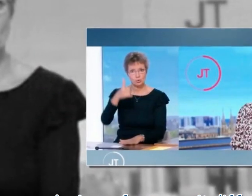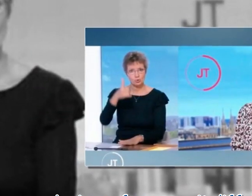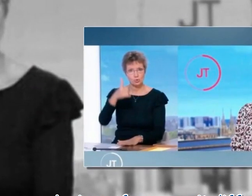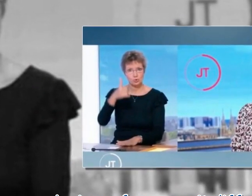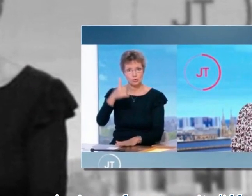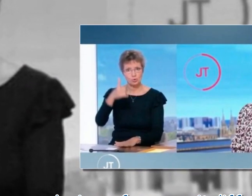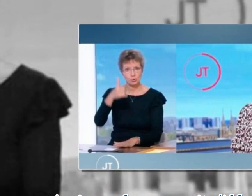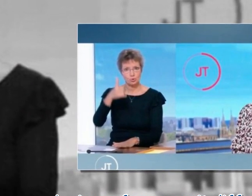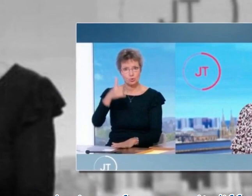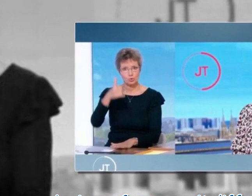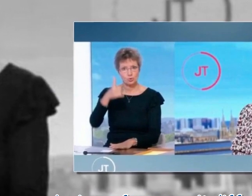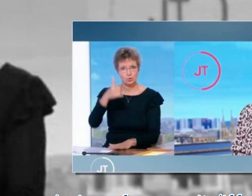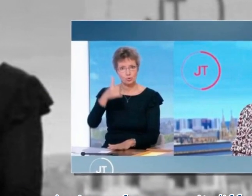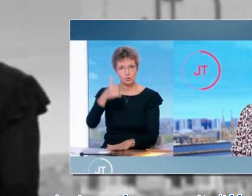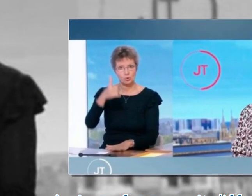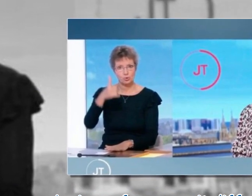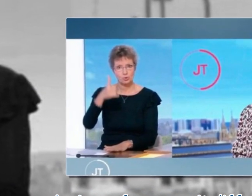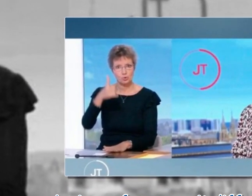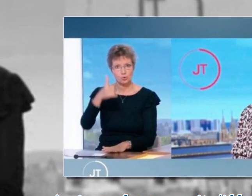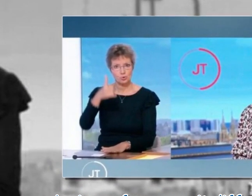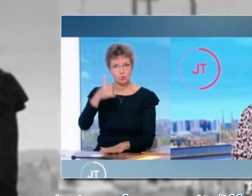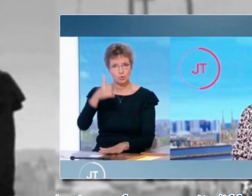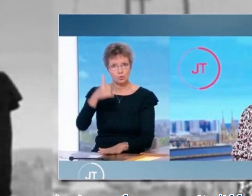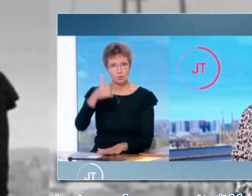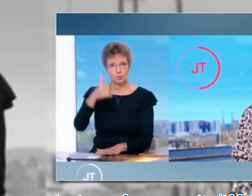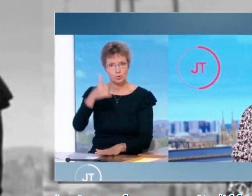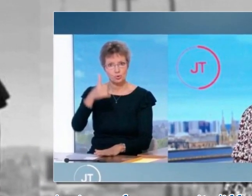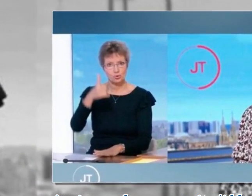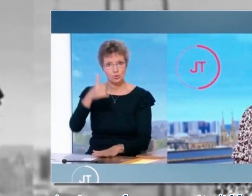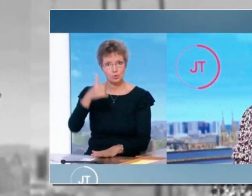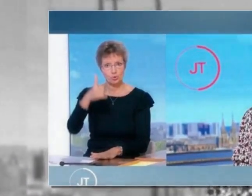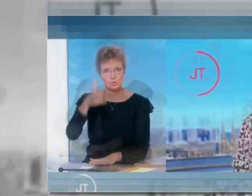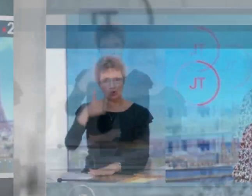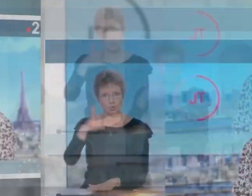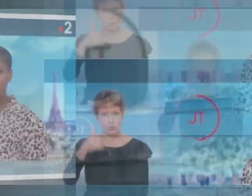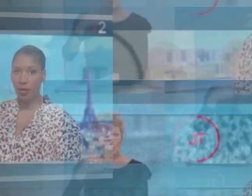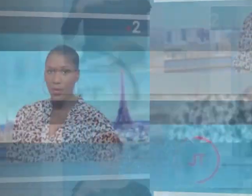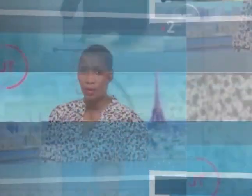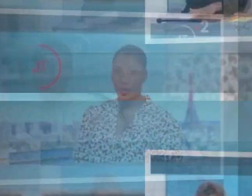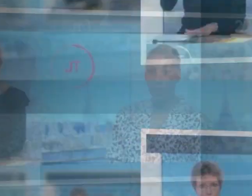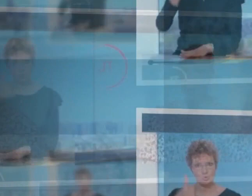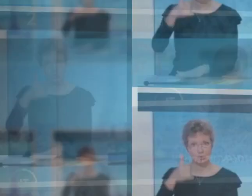La jeune femme avait diffusé un cliché sur lequel elle prenait la pose, son nourrisson dans les bras.